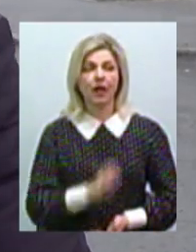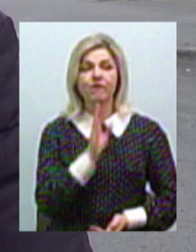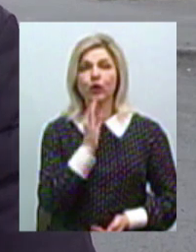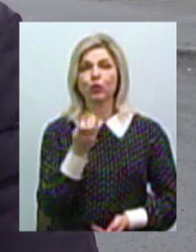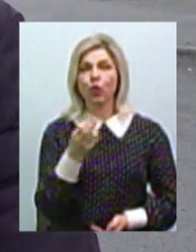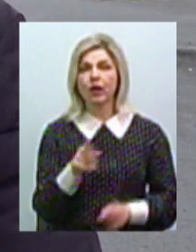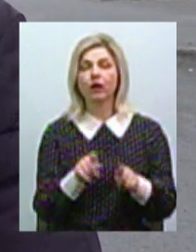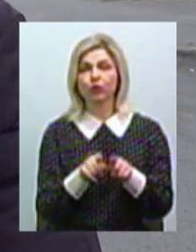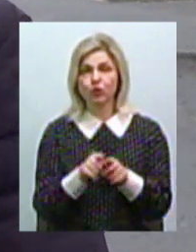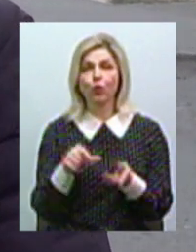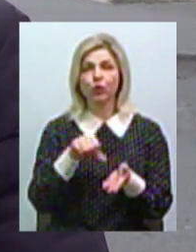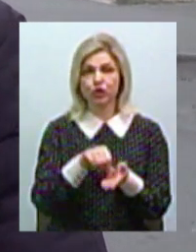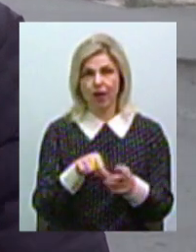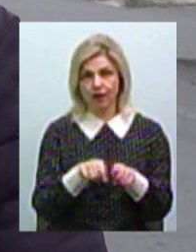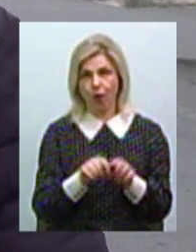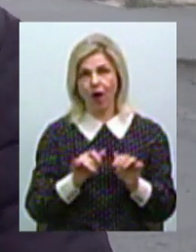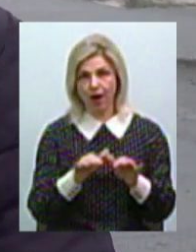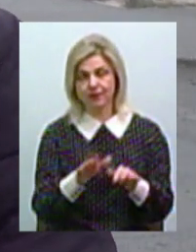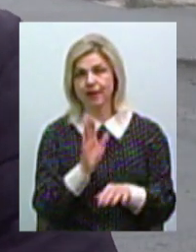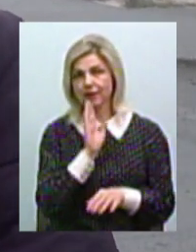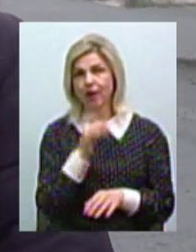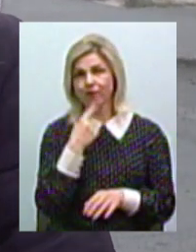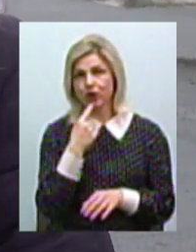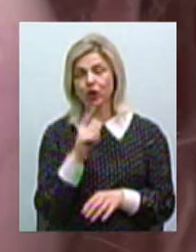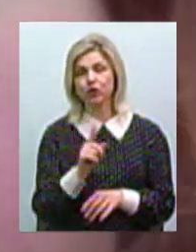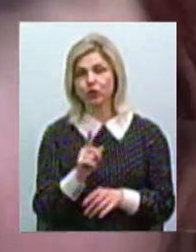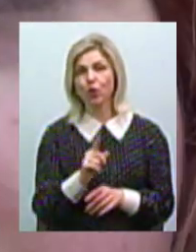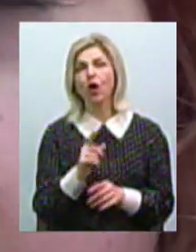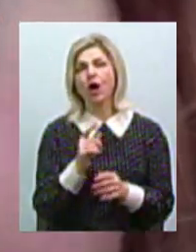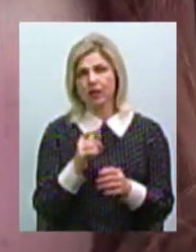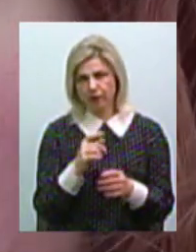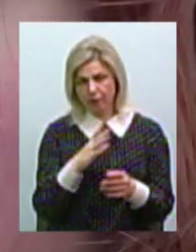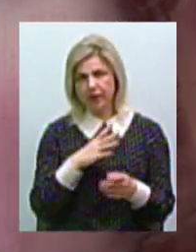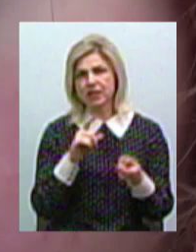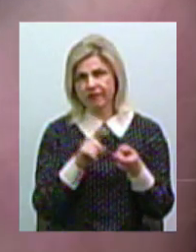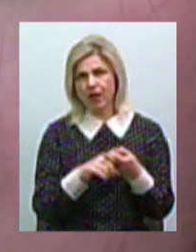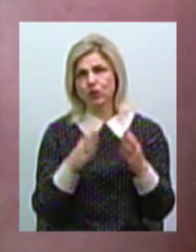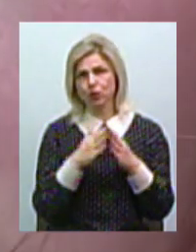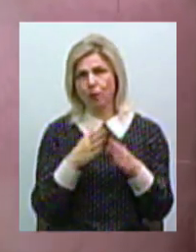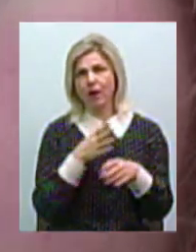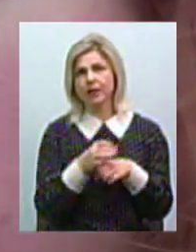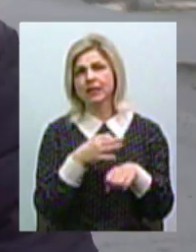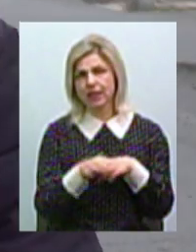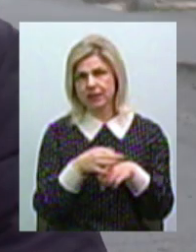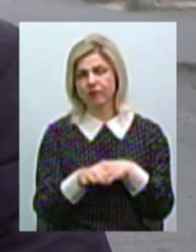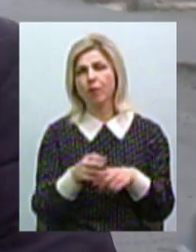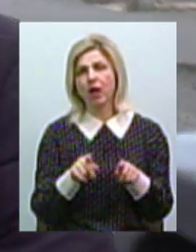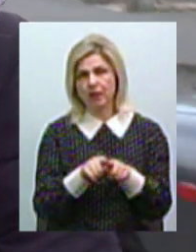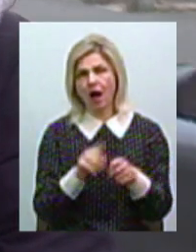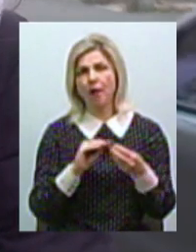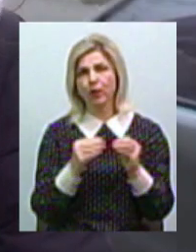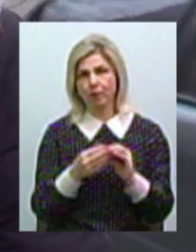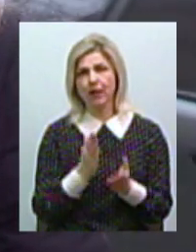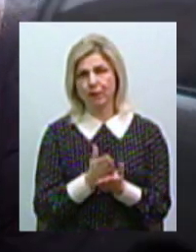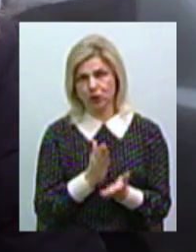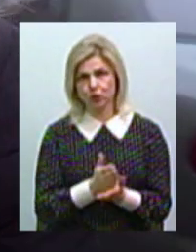також долучилася до цієї акції. Дівчина говорить, близькі не зіштовхувалися з домашнім насильством, але ця проблема існує. Це зараз дуже актуальна